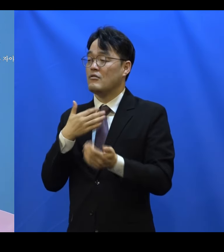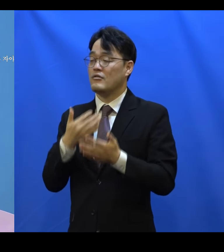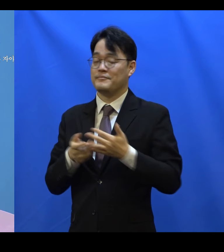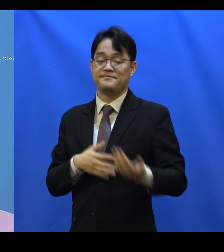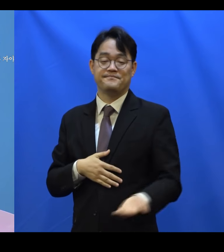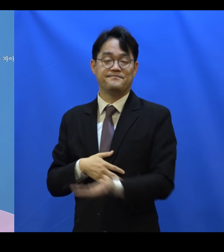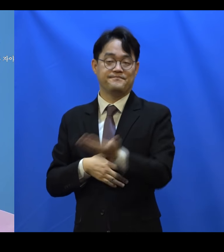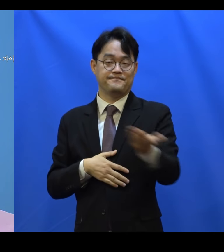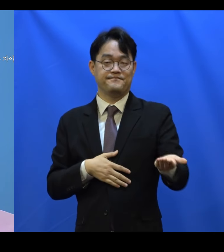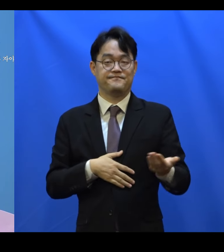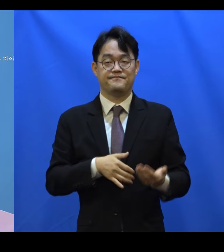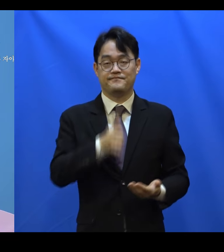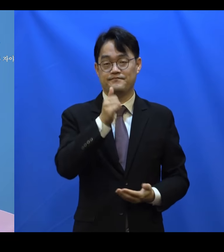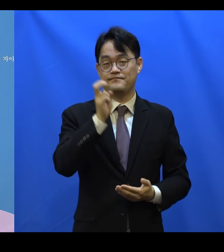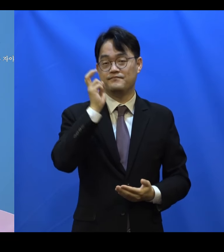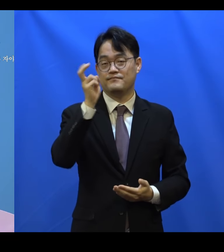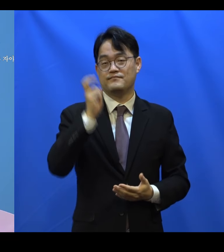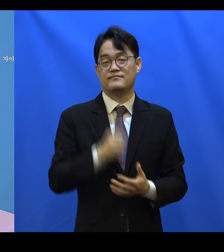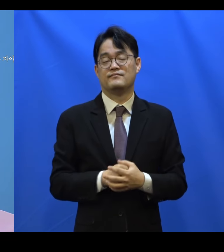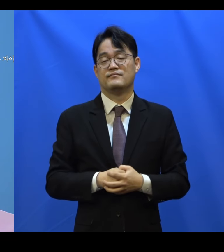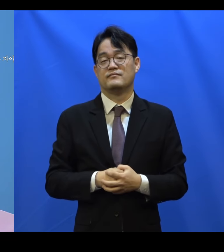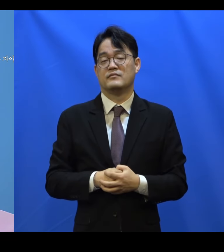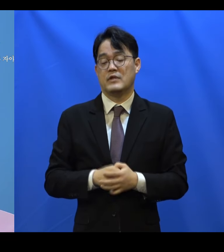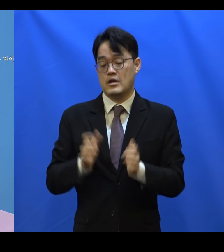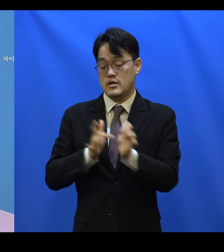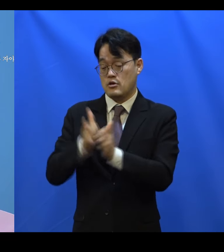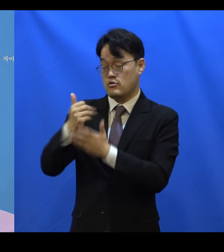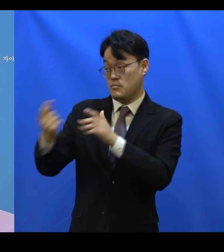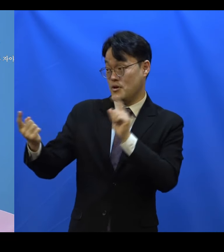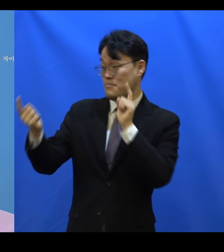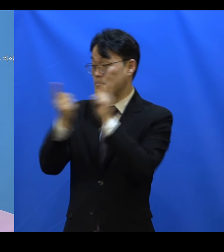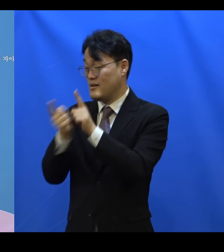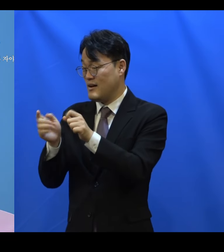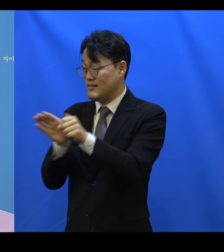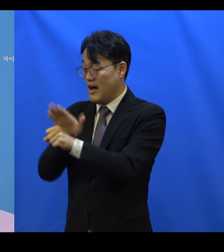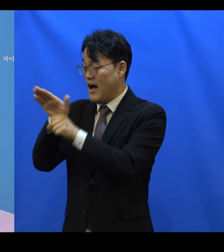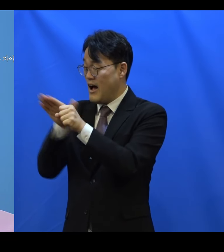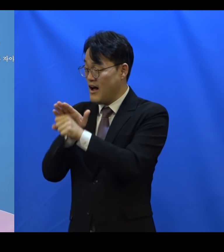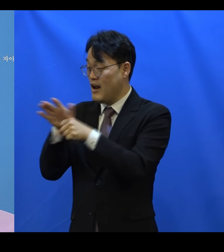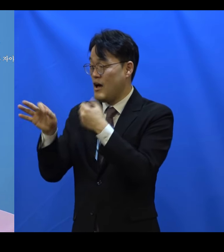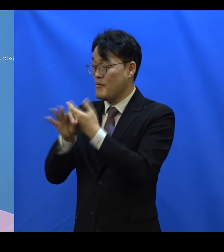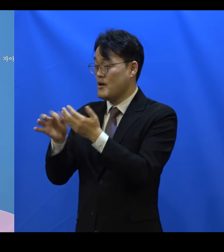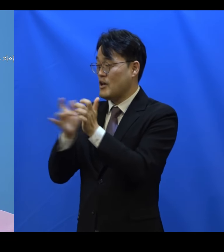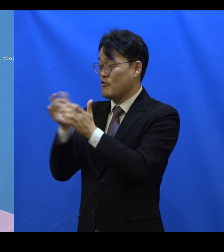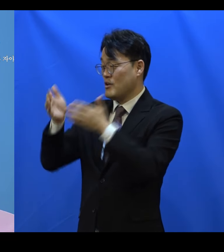저도 했어요. 그때는 아무것도 없어요. 그냥 그분만 보이는 거예요.